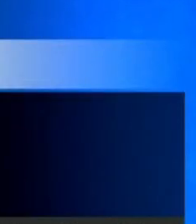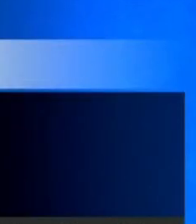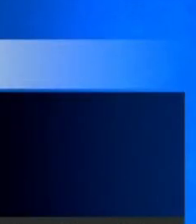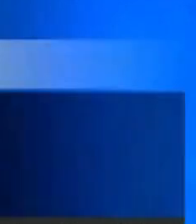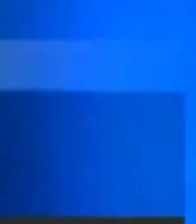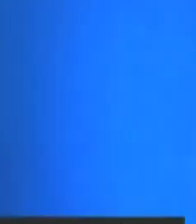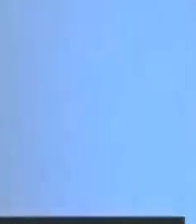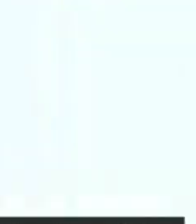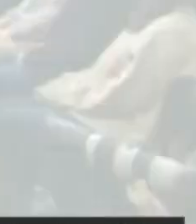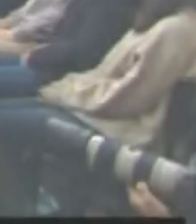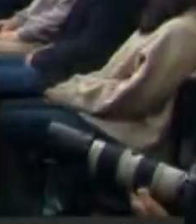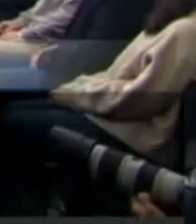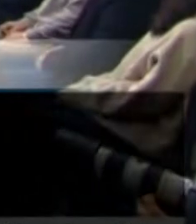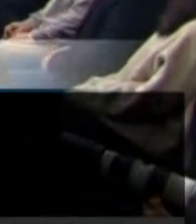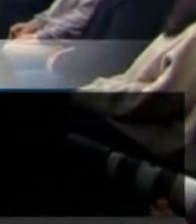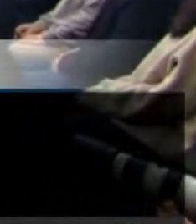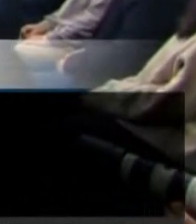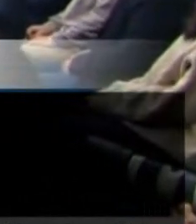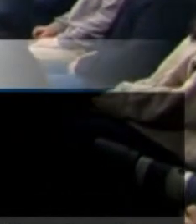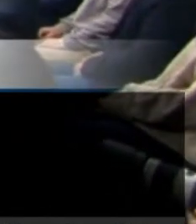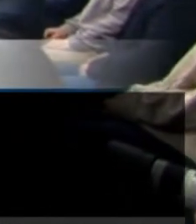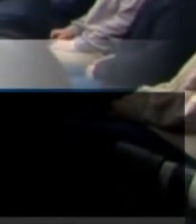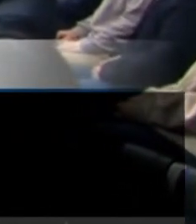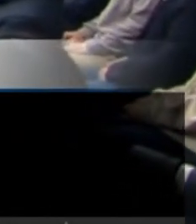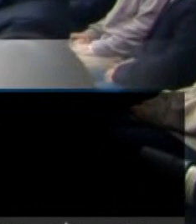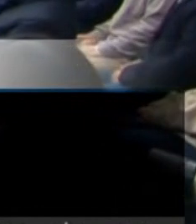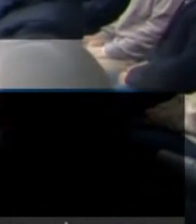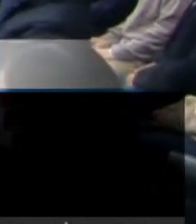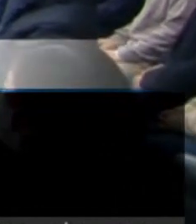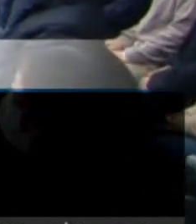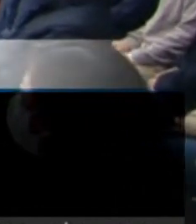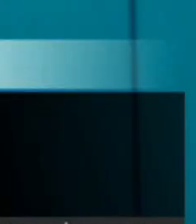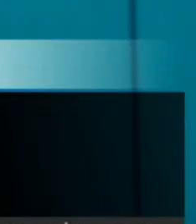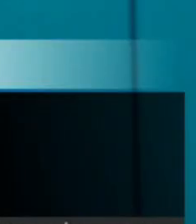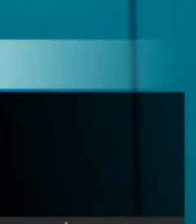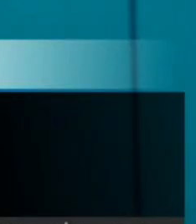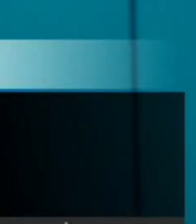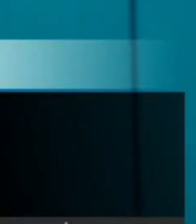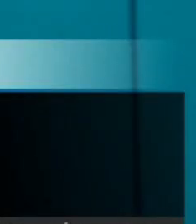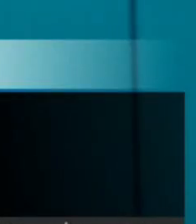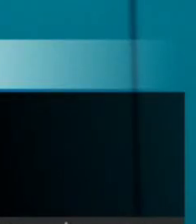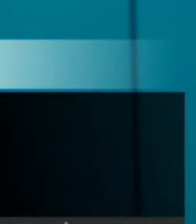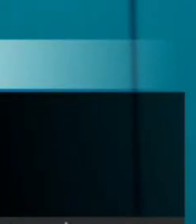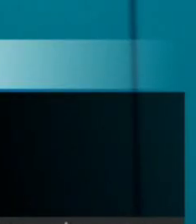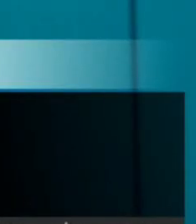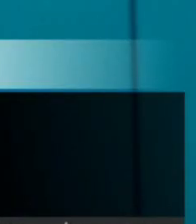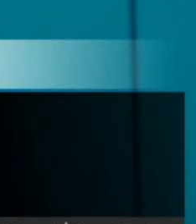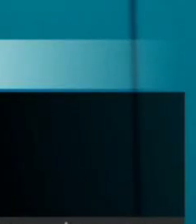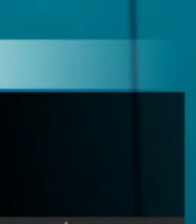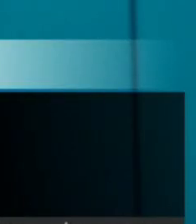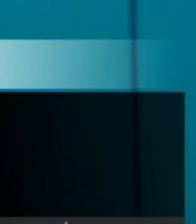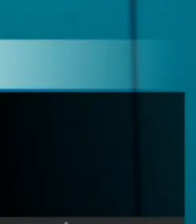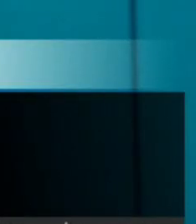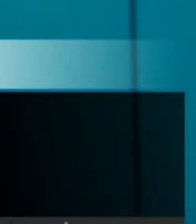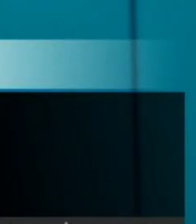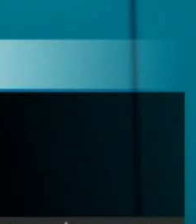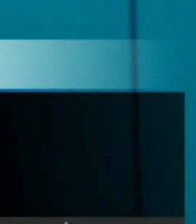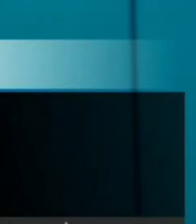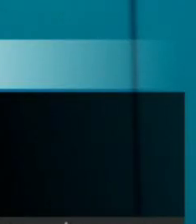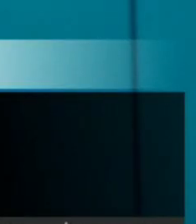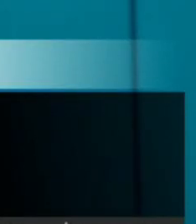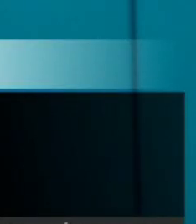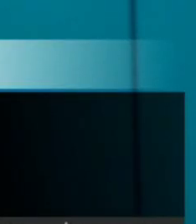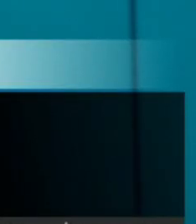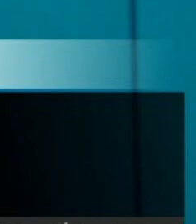보이기 시작했습니다. 정부는 한 5천 명 또는 만 명 정도까지도 확진자 수가 늘어날 수 있다고